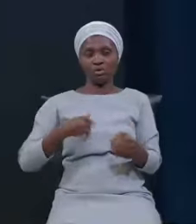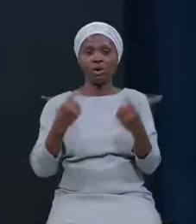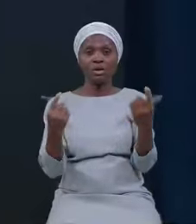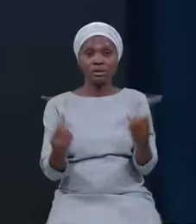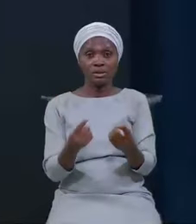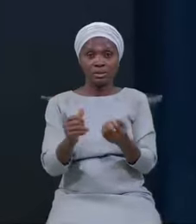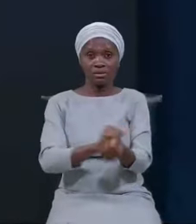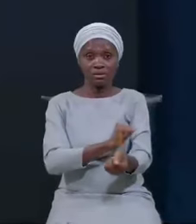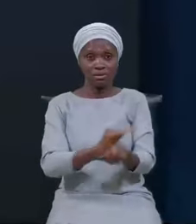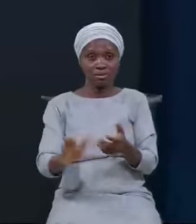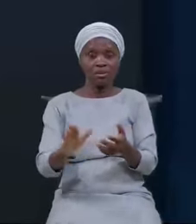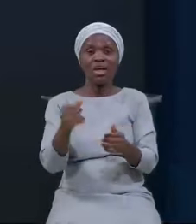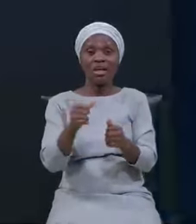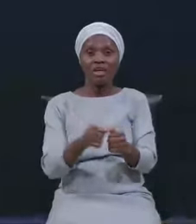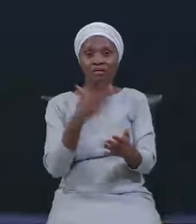chose dans nos vies.